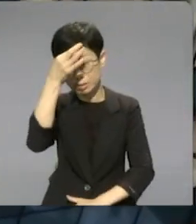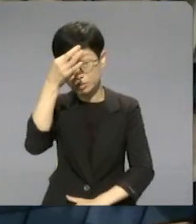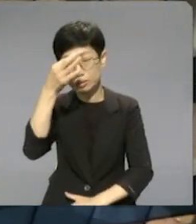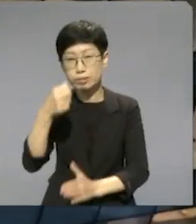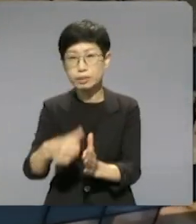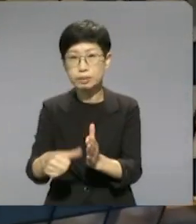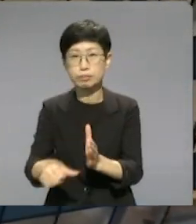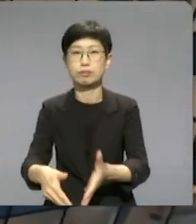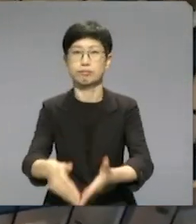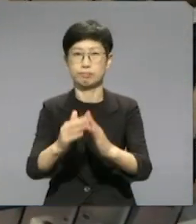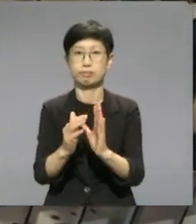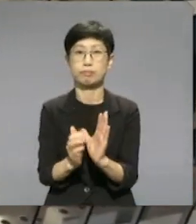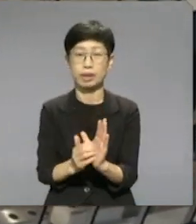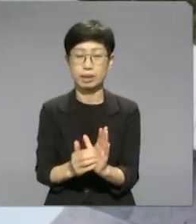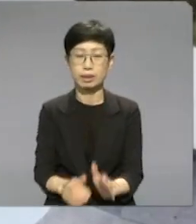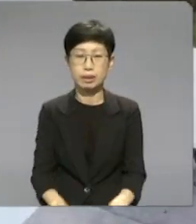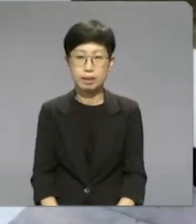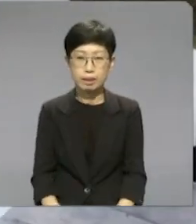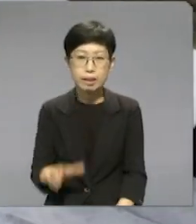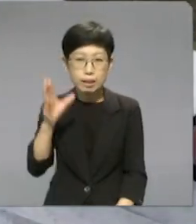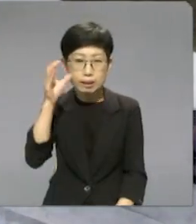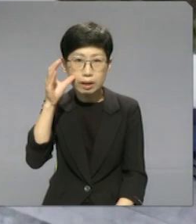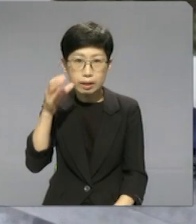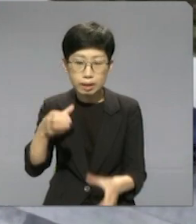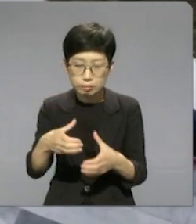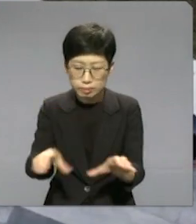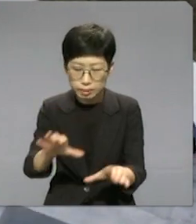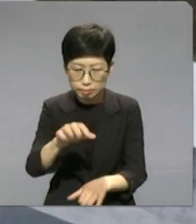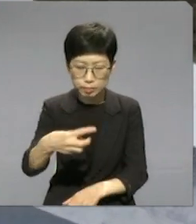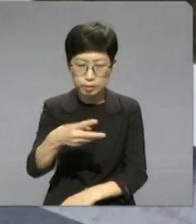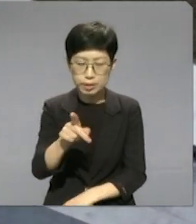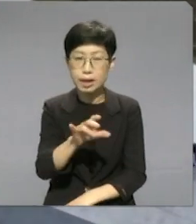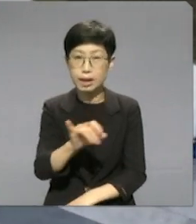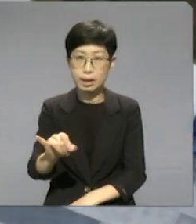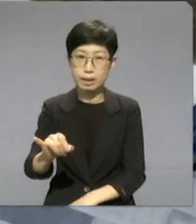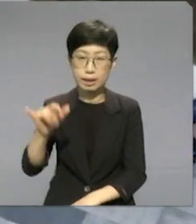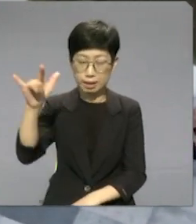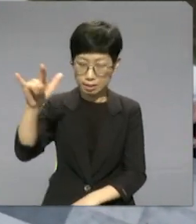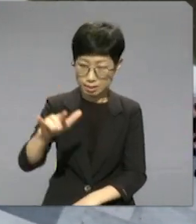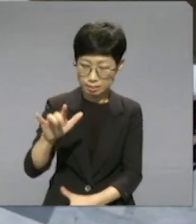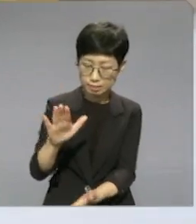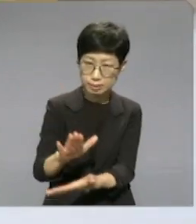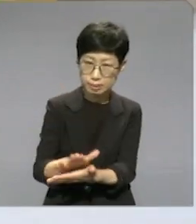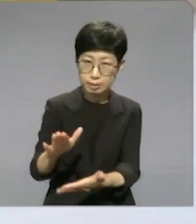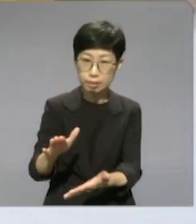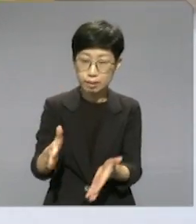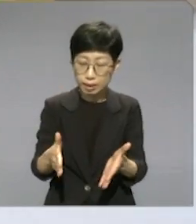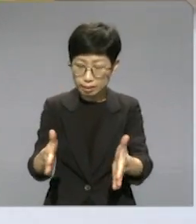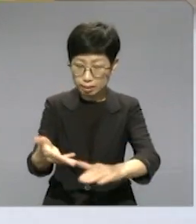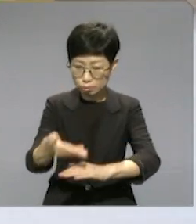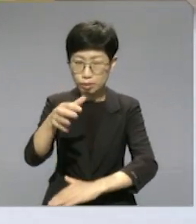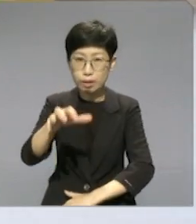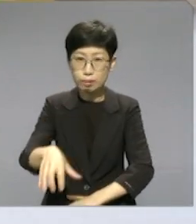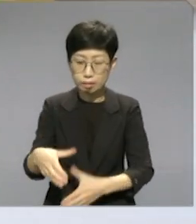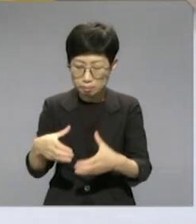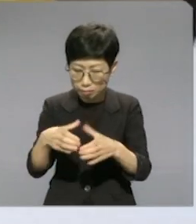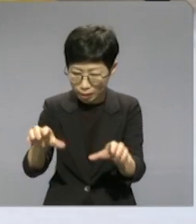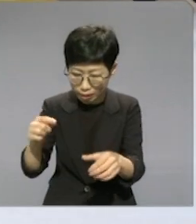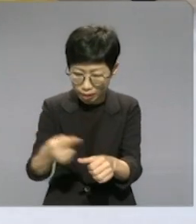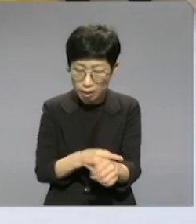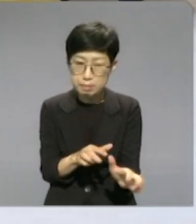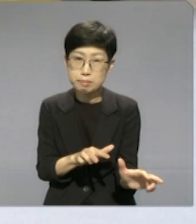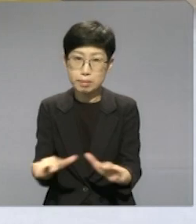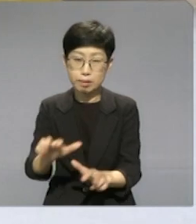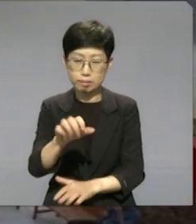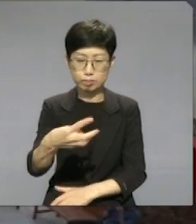그 모습은 바로 달걀 프라이 강한 햇빛으로 달아오른 거리 위에 달걀을 풀자 순식간에